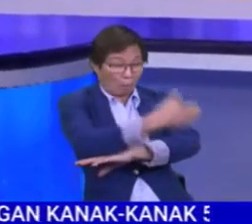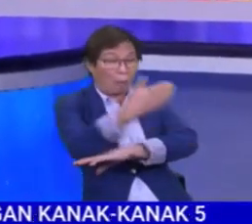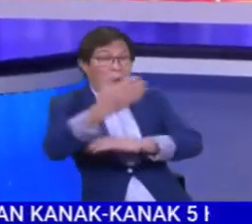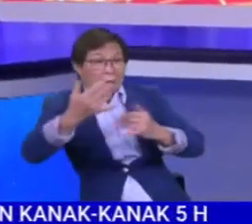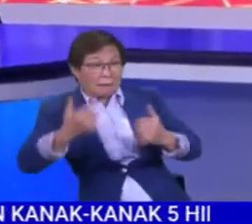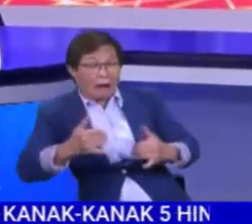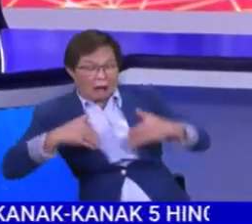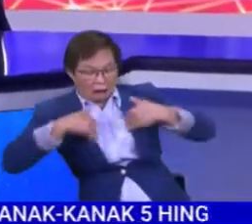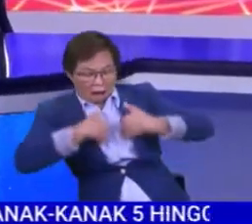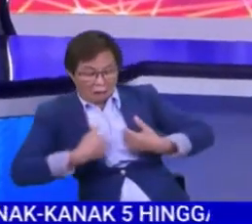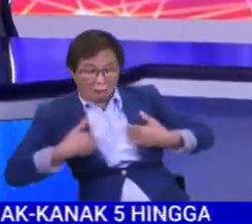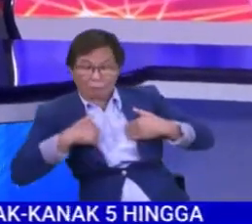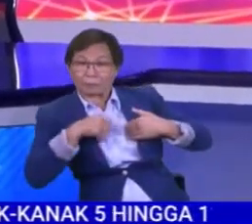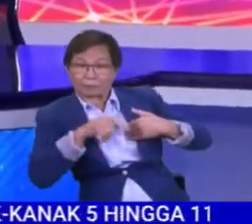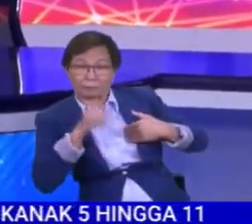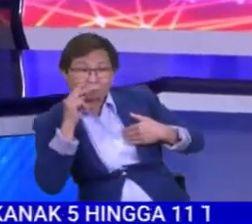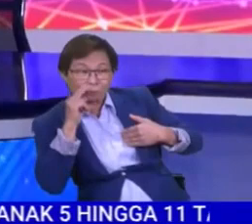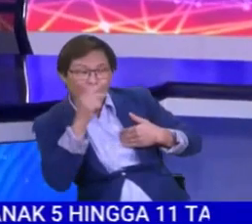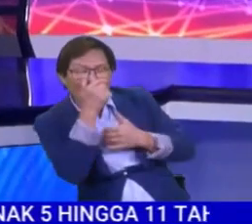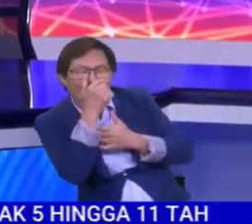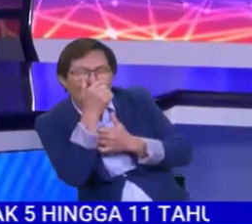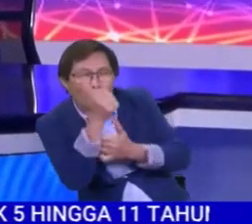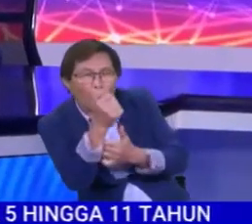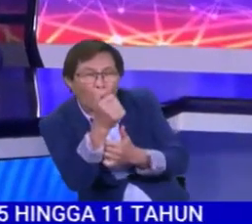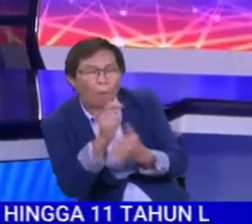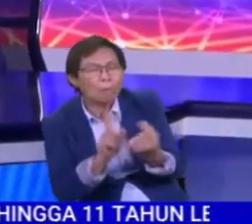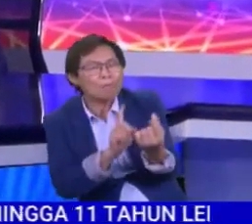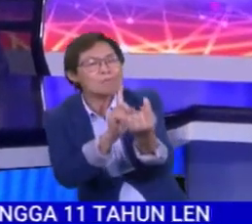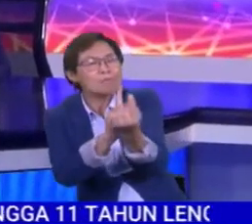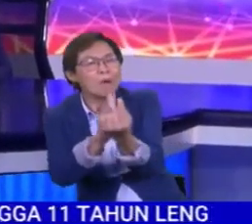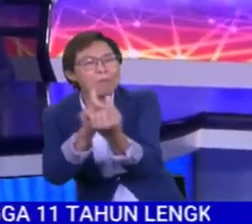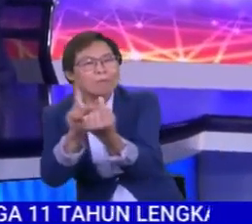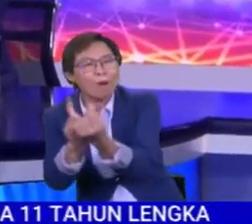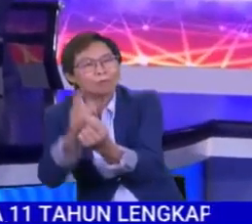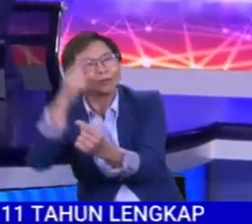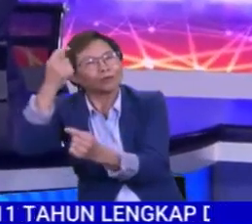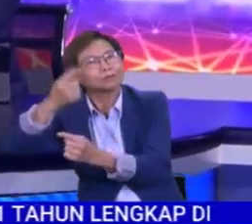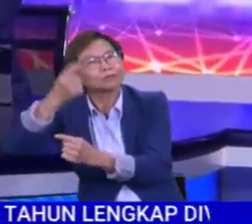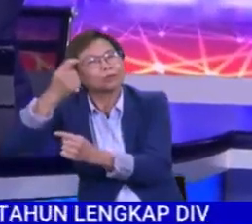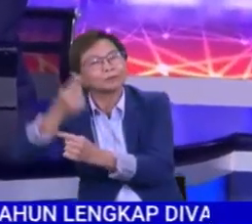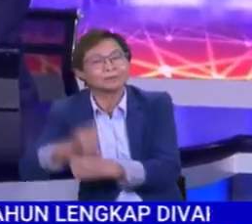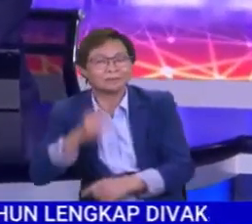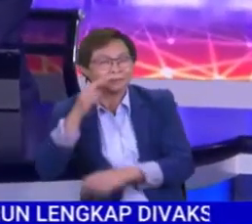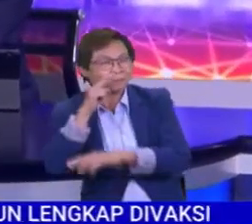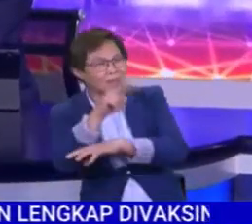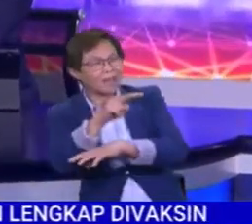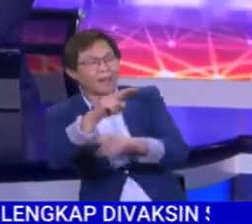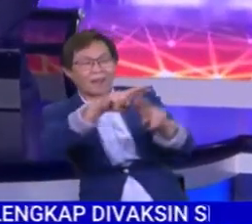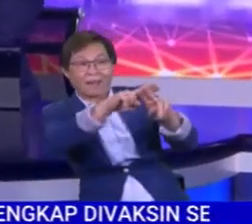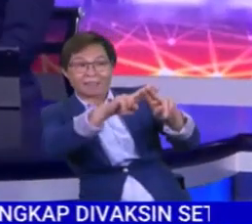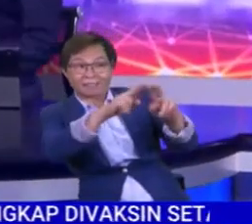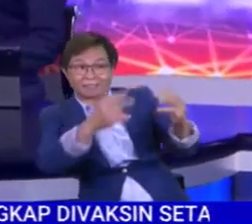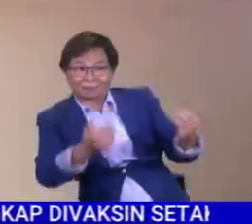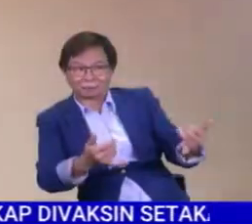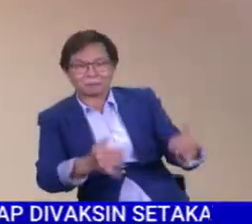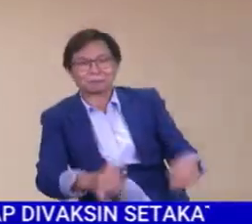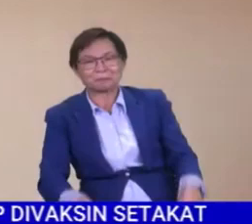akhirnya Haiwan ini Dilihat kerucut dapat bertemu dengan Tuhannya Dan kita saksikan website